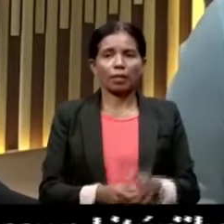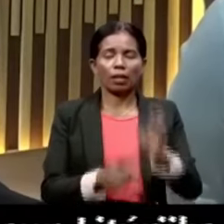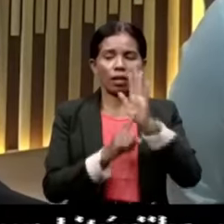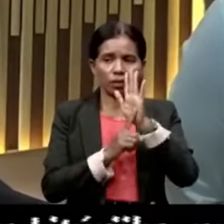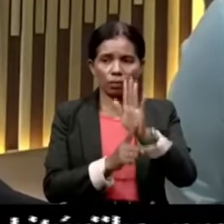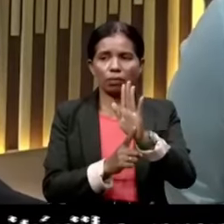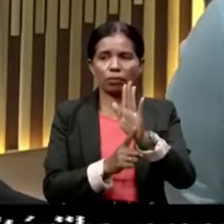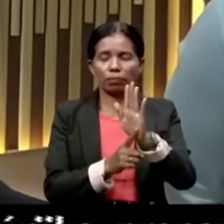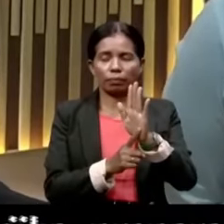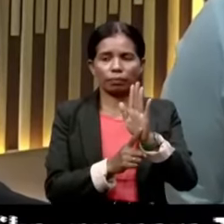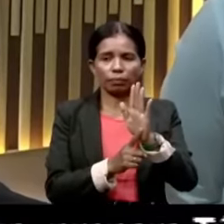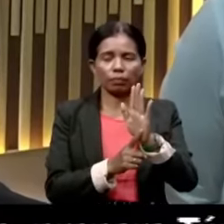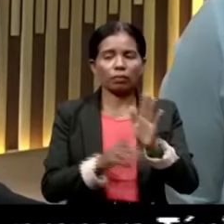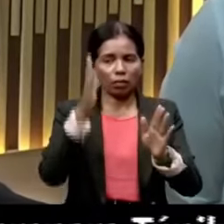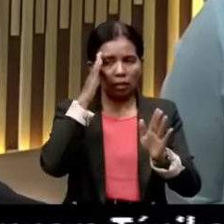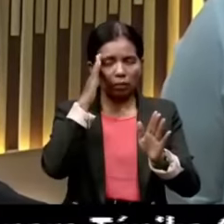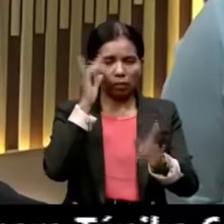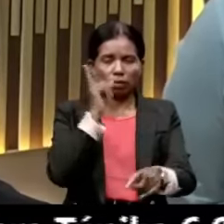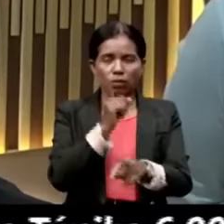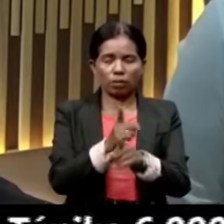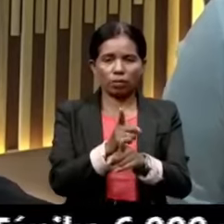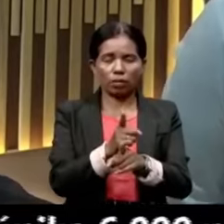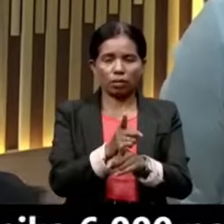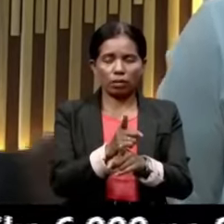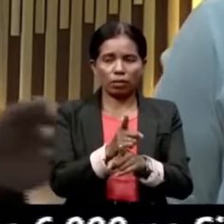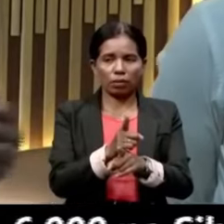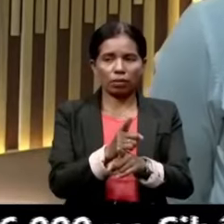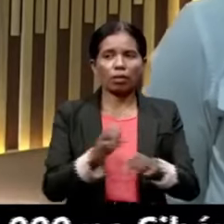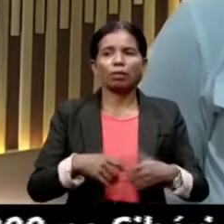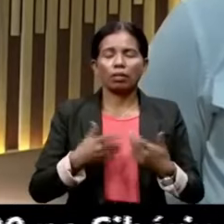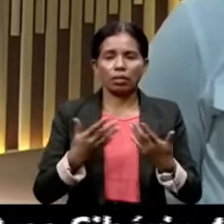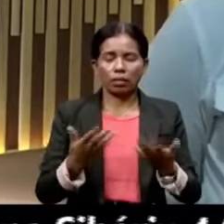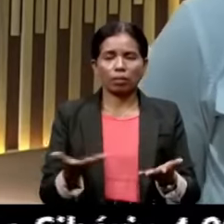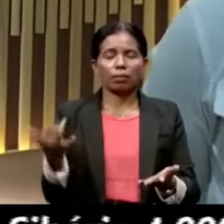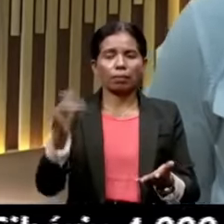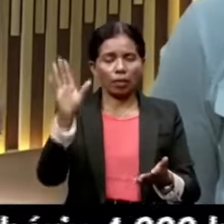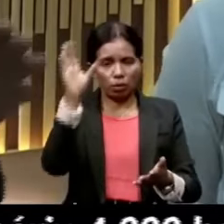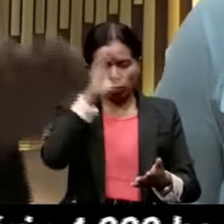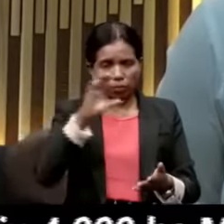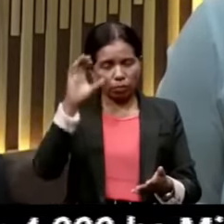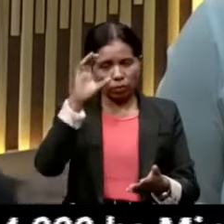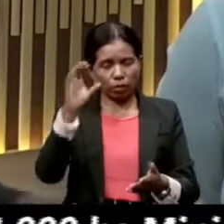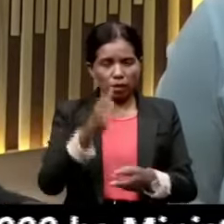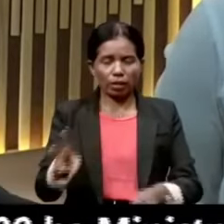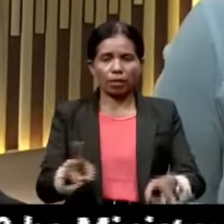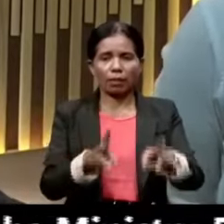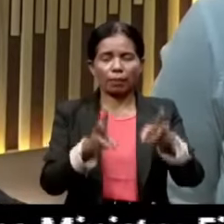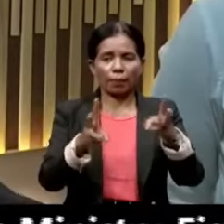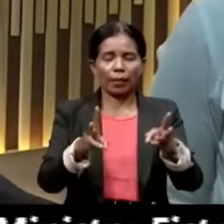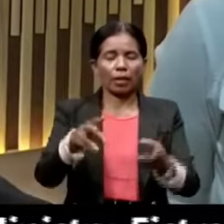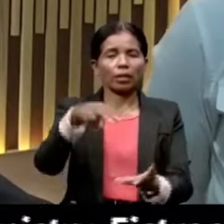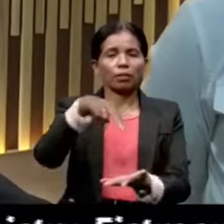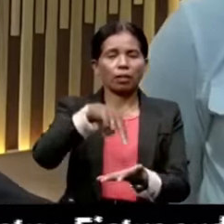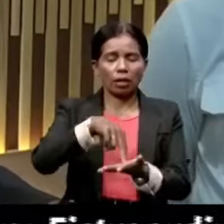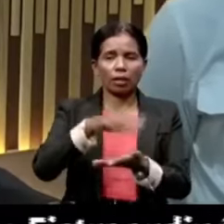κατά, χανό είναι ο λαός, ναι, λαός, ο είναι σάμακα, μπουκα τζάλα, ατού χαρυπάς.